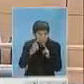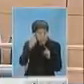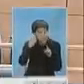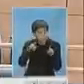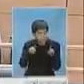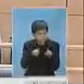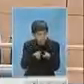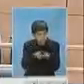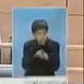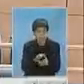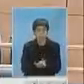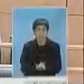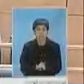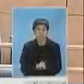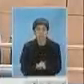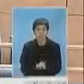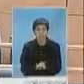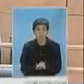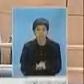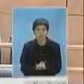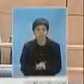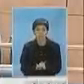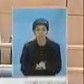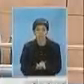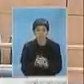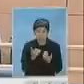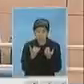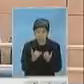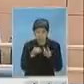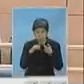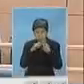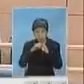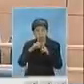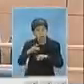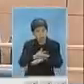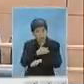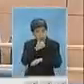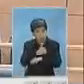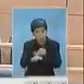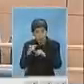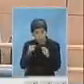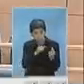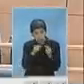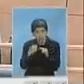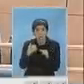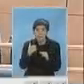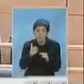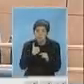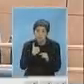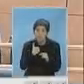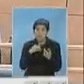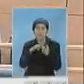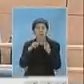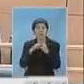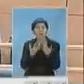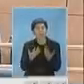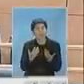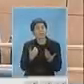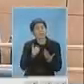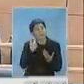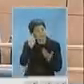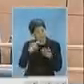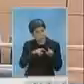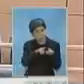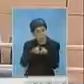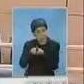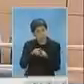ตรงกันเห็นตรงกันว่าสถานการณ์วิกฤตการเมืองเวลานี้นี่ขัดแย้งสูงสุดแล้วจะเกิดผลกระทบสูงสุดนี่เห็น